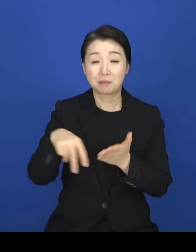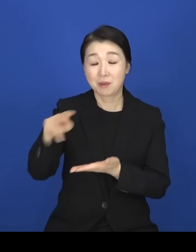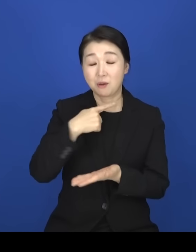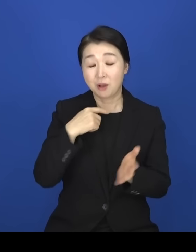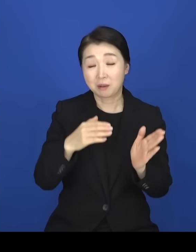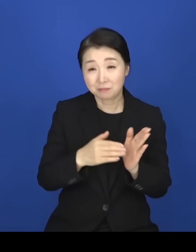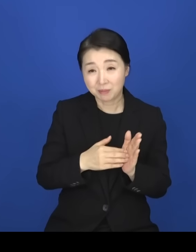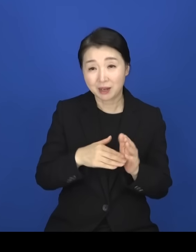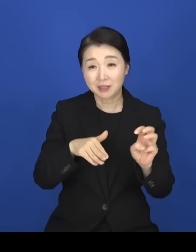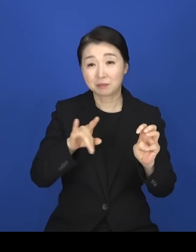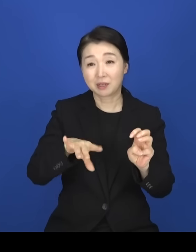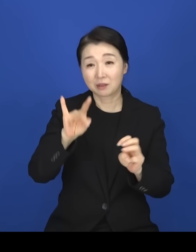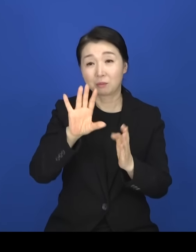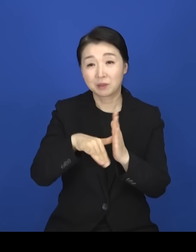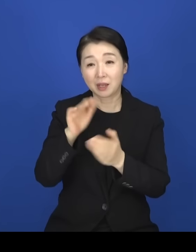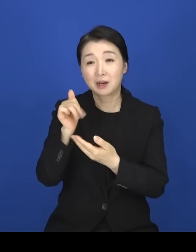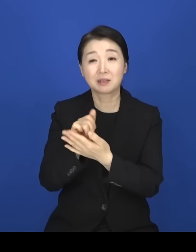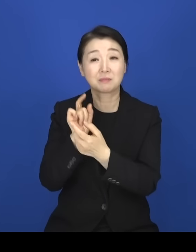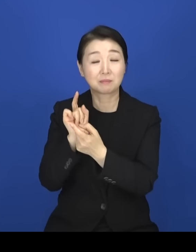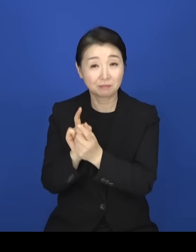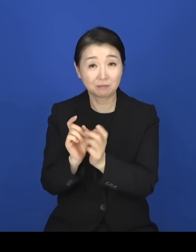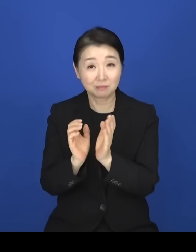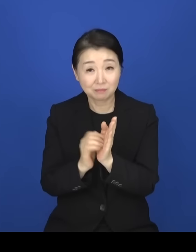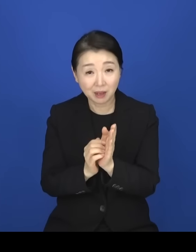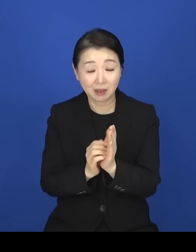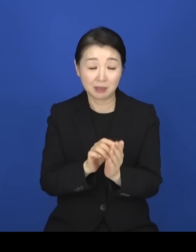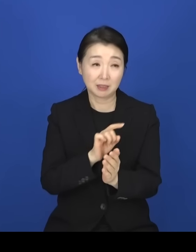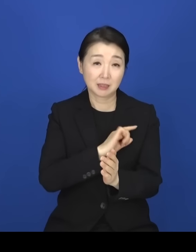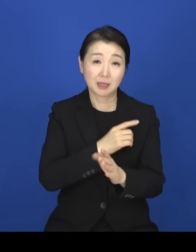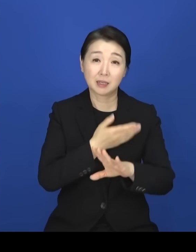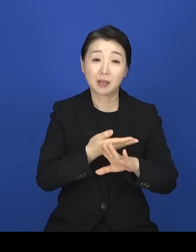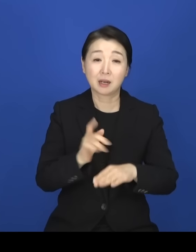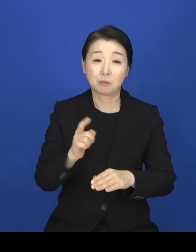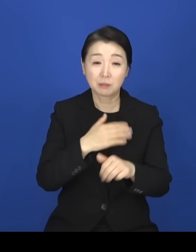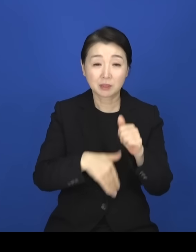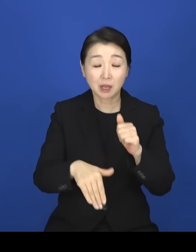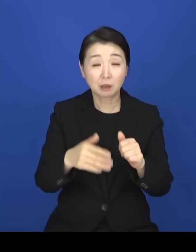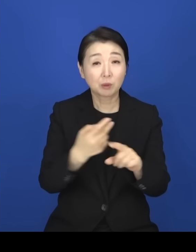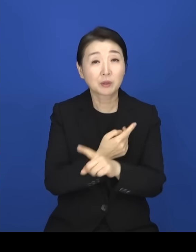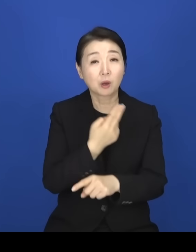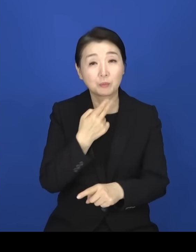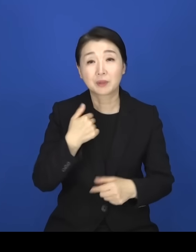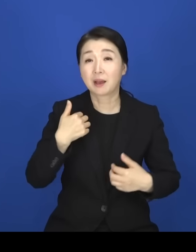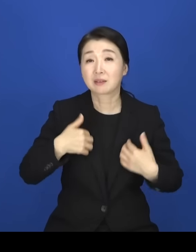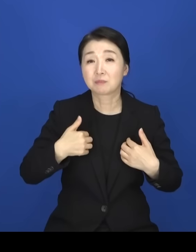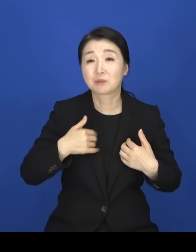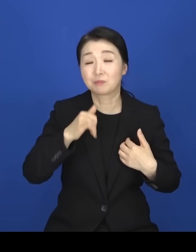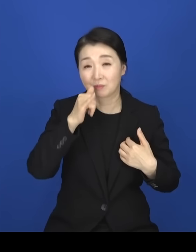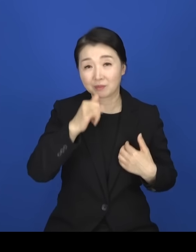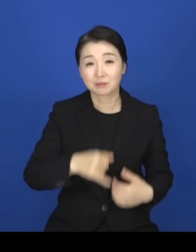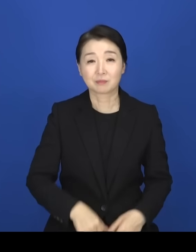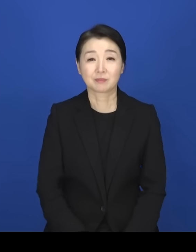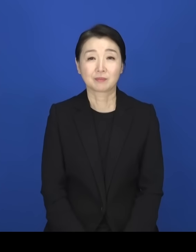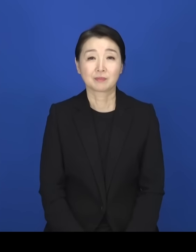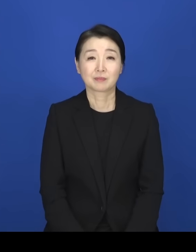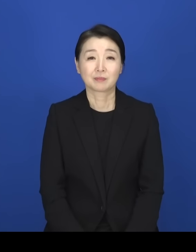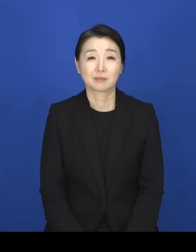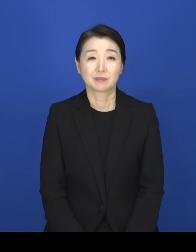방황하다가 30대 초반에 하나님을 진하게 만났을 때 네. 제일 달라진 건 아무 상황도 안 변했는데 제가 기쁨이 딱 들어왔던 것 같아요. 네.